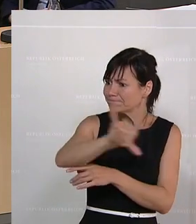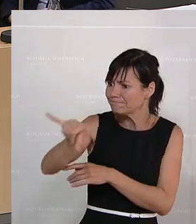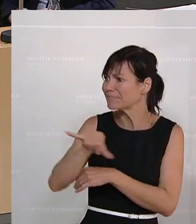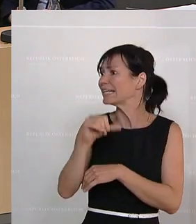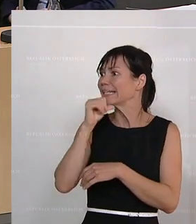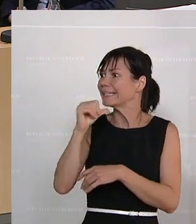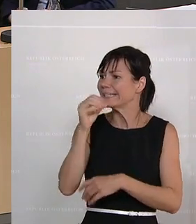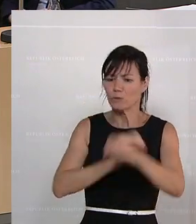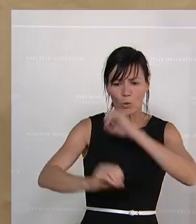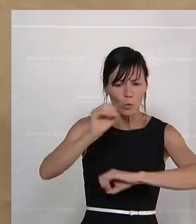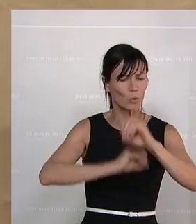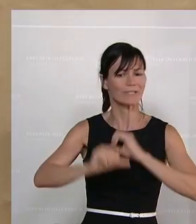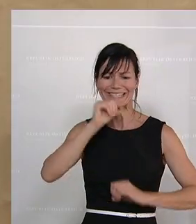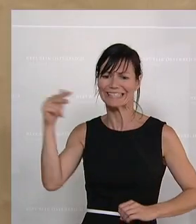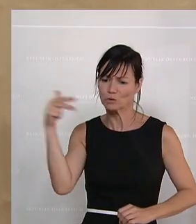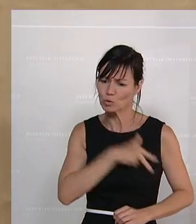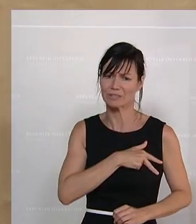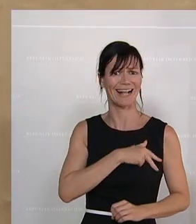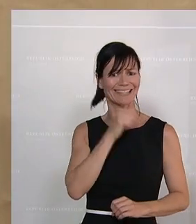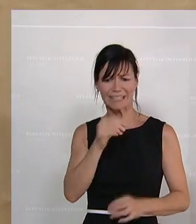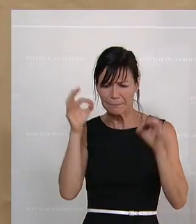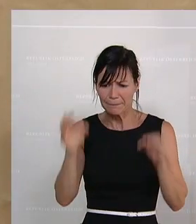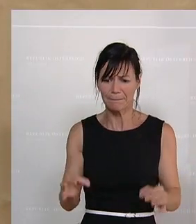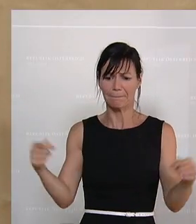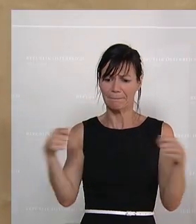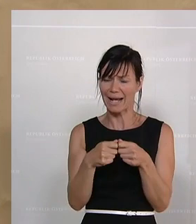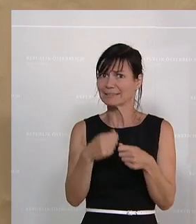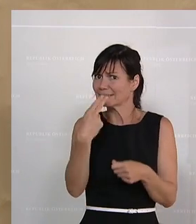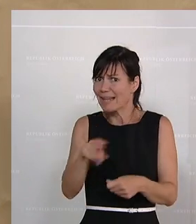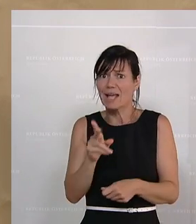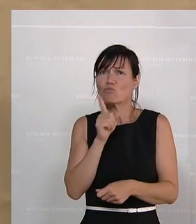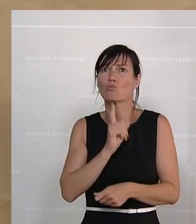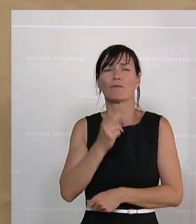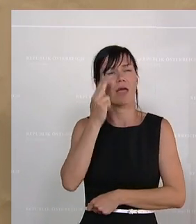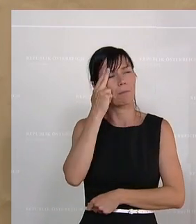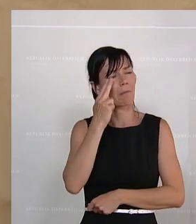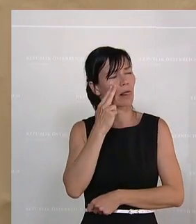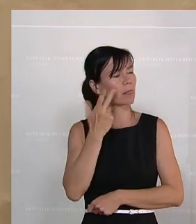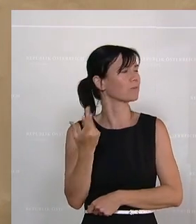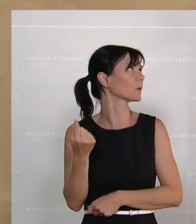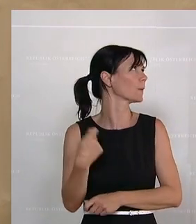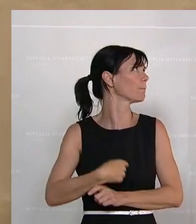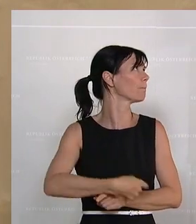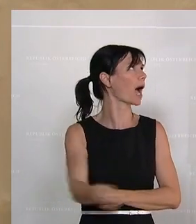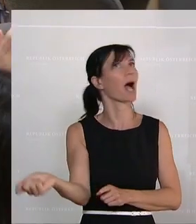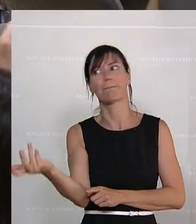sozial noch treffsicher noch irgendwas es ist einfach eine blinde geldverteilung sagt sie